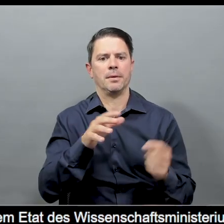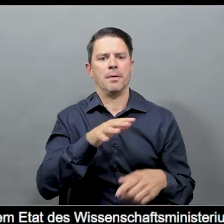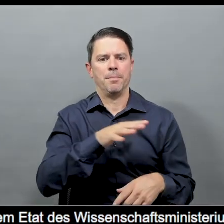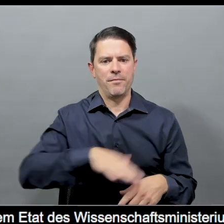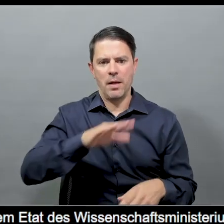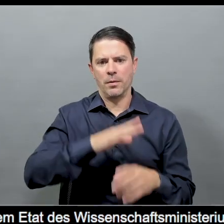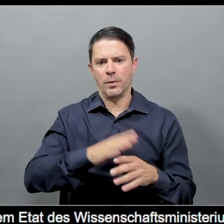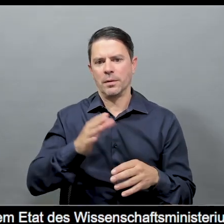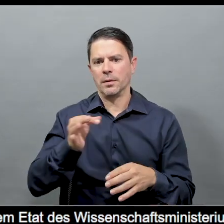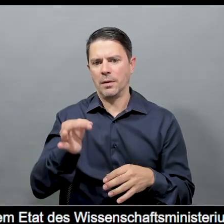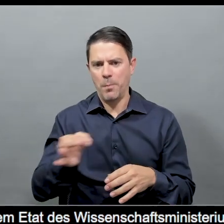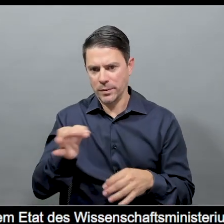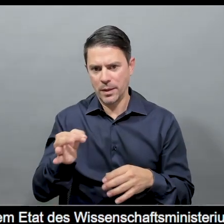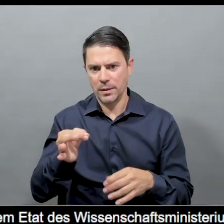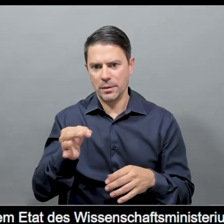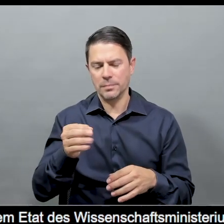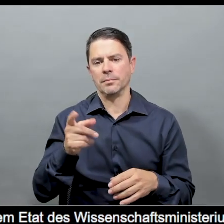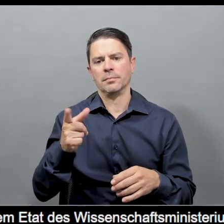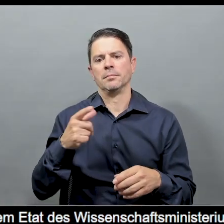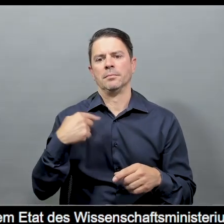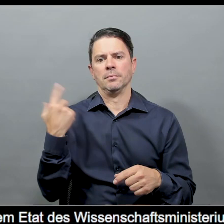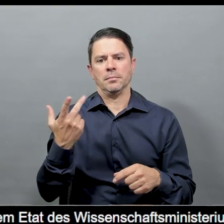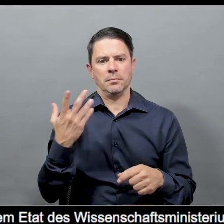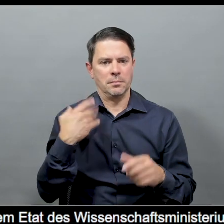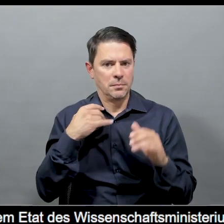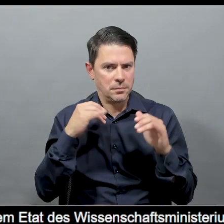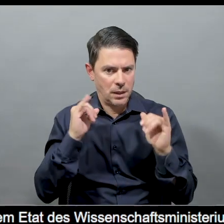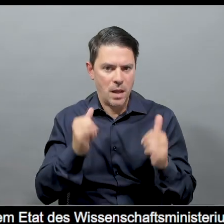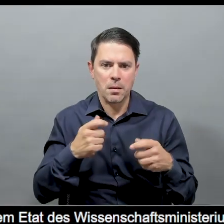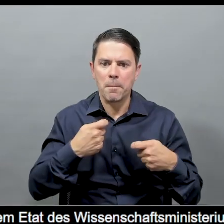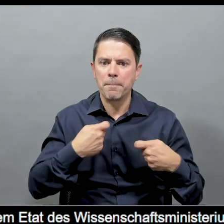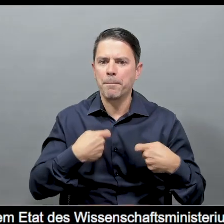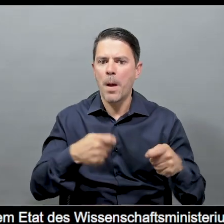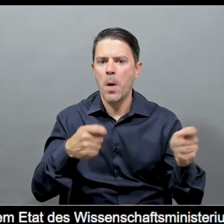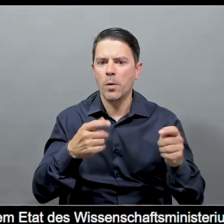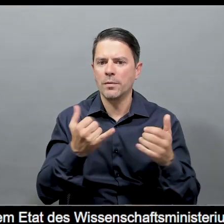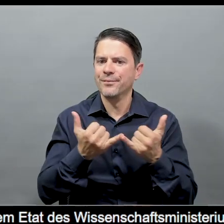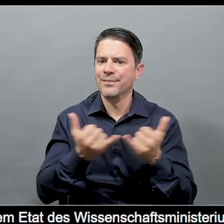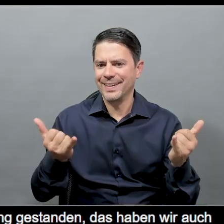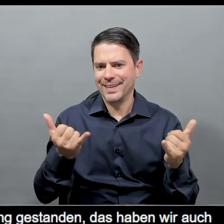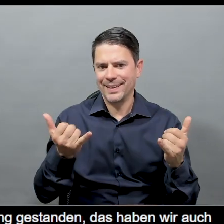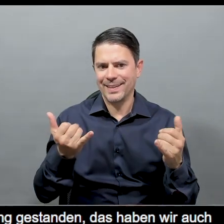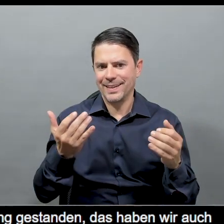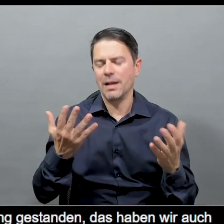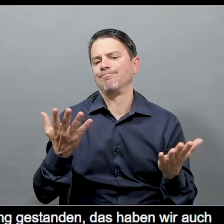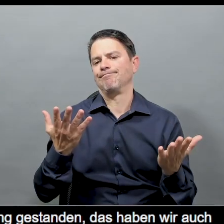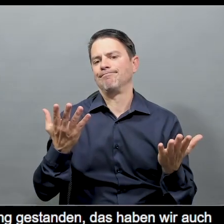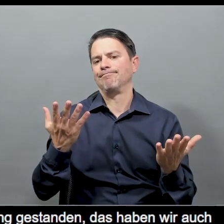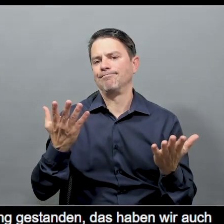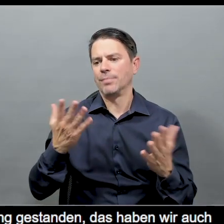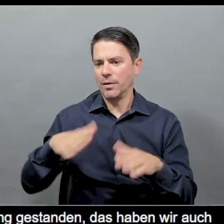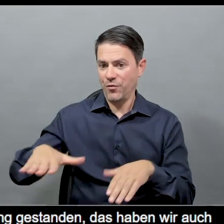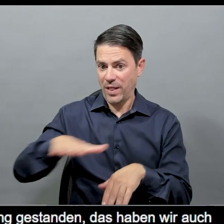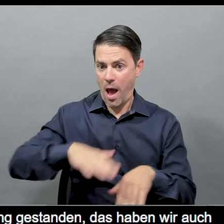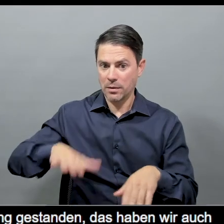nur bauen insgesamt Wohnraum, wenn wir eine Fläche zur Verfügung haben. Und das ist momentan das große Problem, weil überall, wo